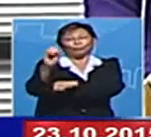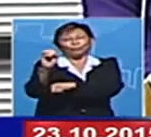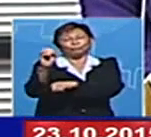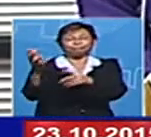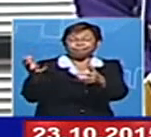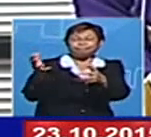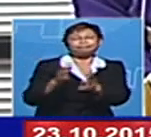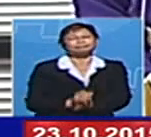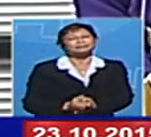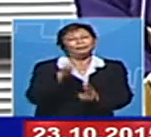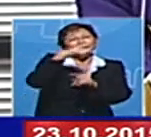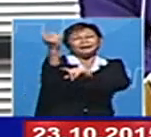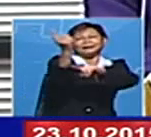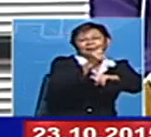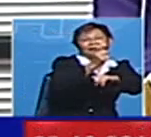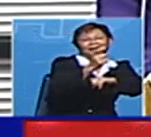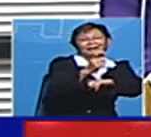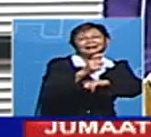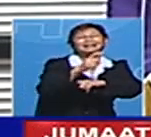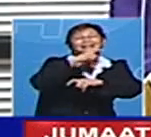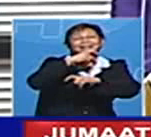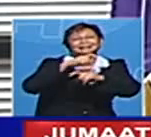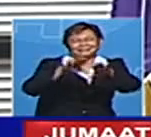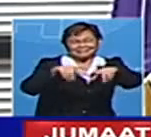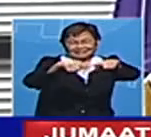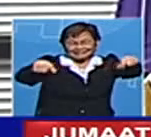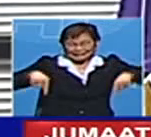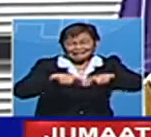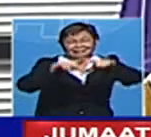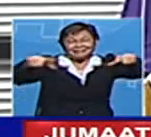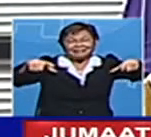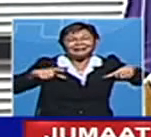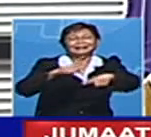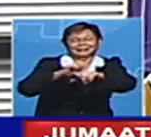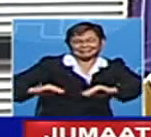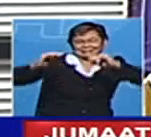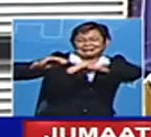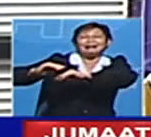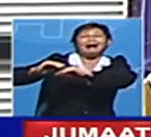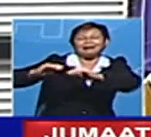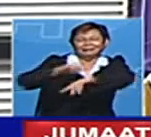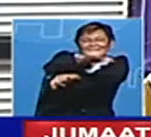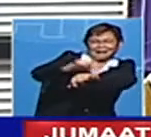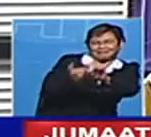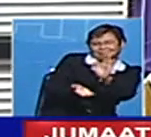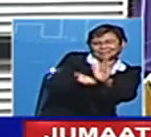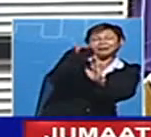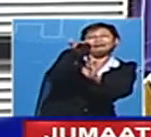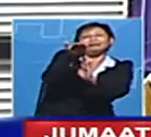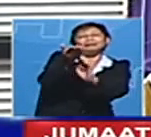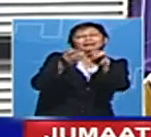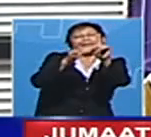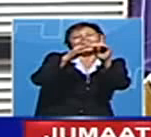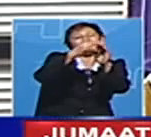onbard bagi getah scrub atau Cup lums di peringkat ladang pula dinaikkan daripada